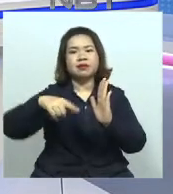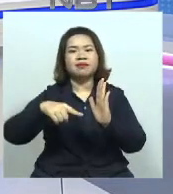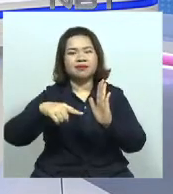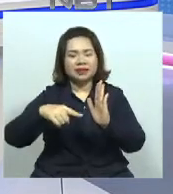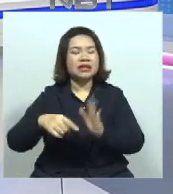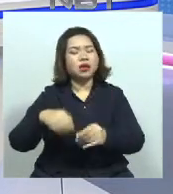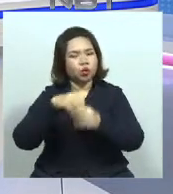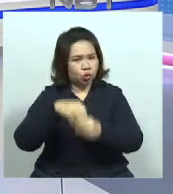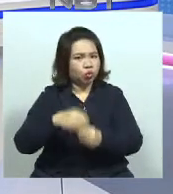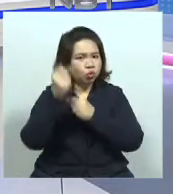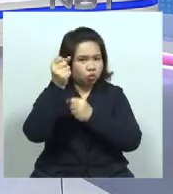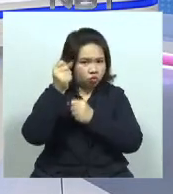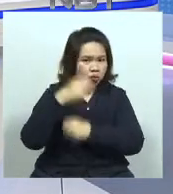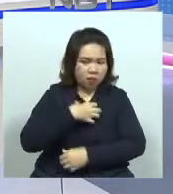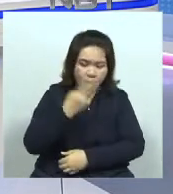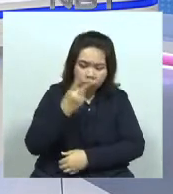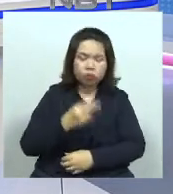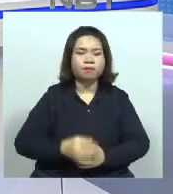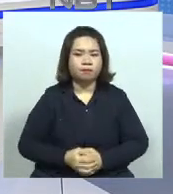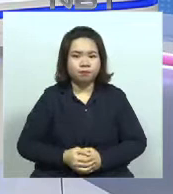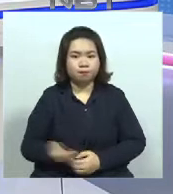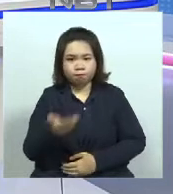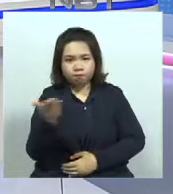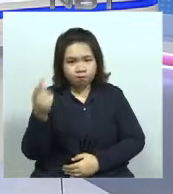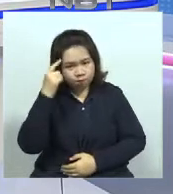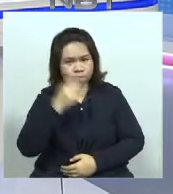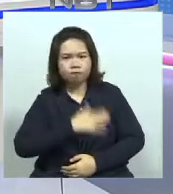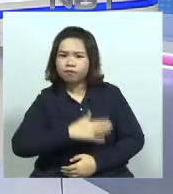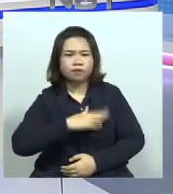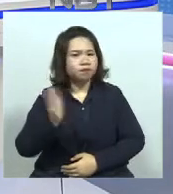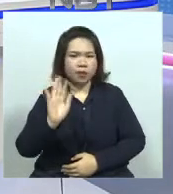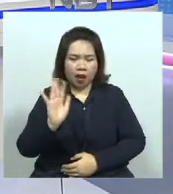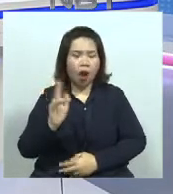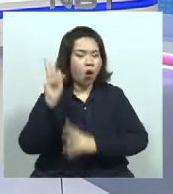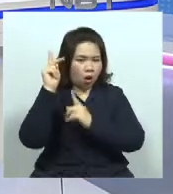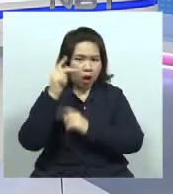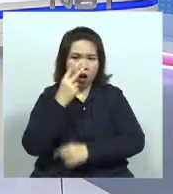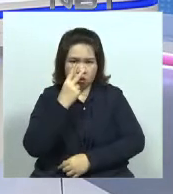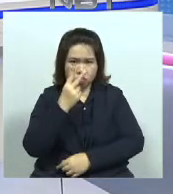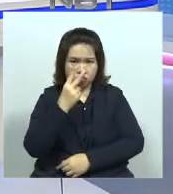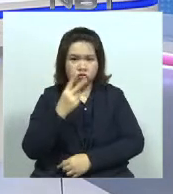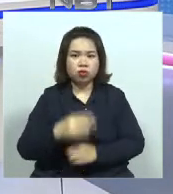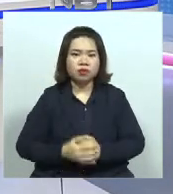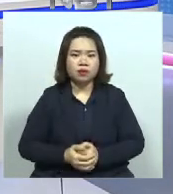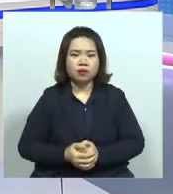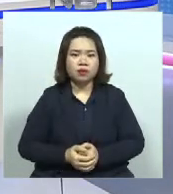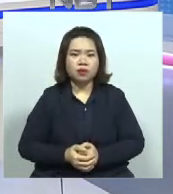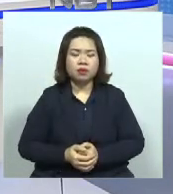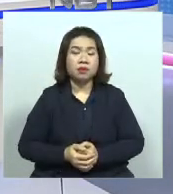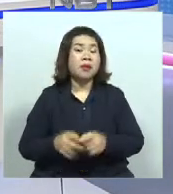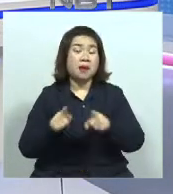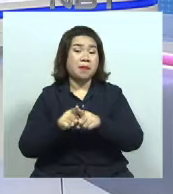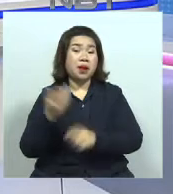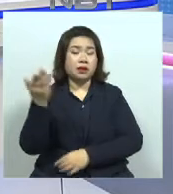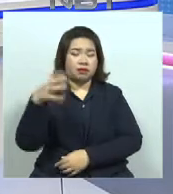นุมแล้วก็ติดตามสถานการณ์กันอยู่นะคะ ค ุณผู้ชมก็อย่าเพิ่งนิ่งนอนใจนะคะติดตามสถานการณ์ข้อมูลอย่างใกล้ชิดและอย่างที่ท